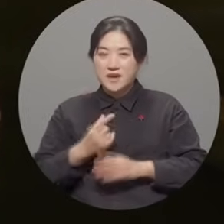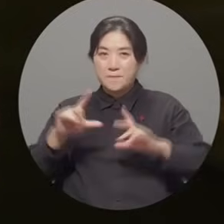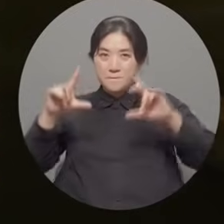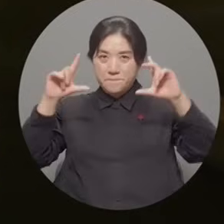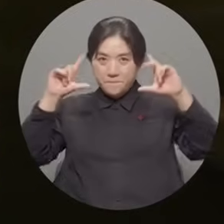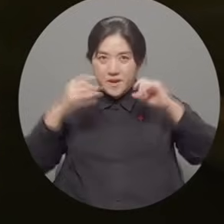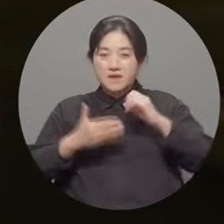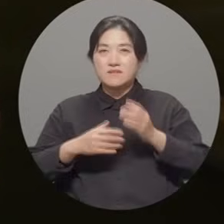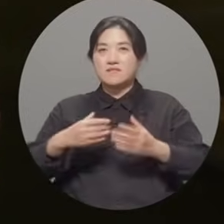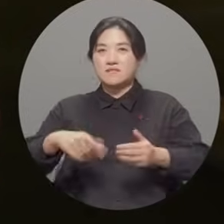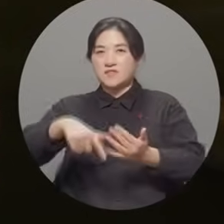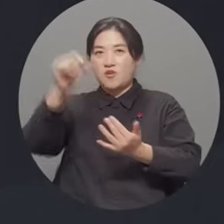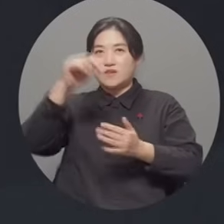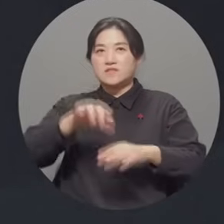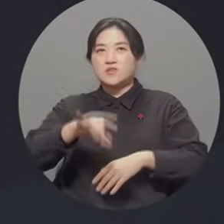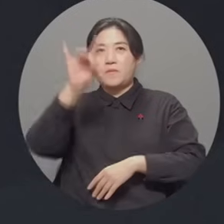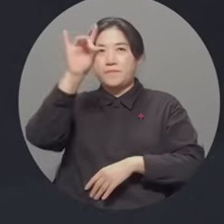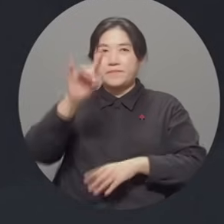스위프트가 처음입니다.